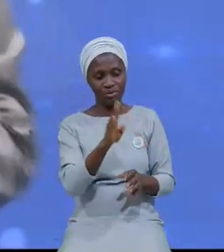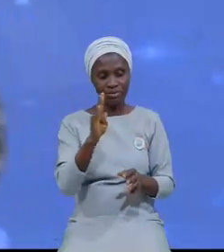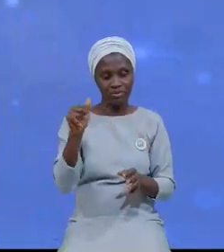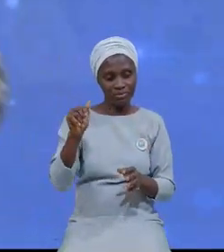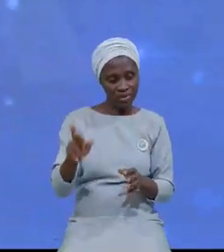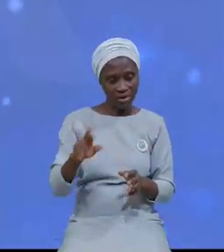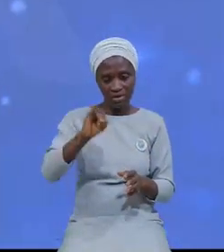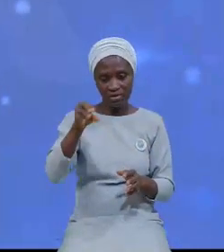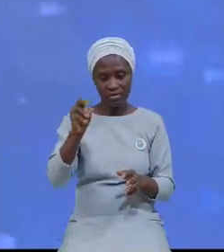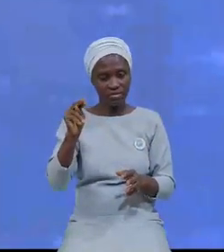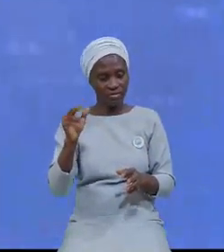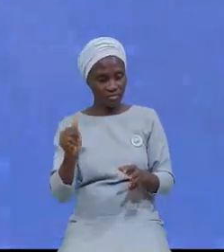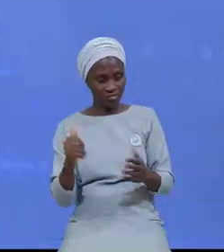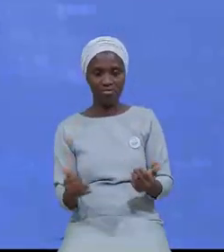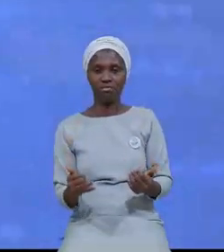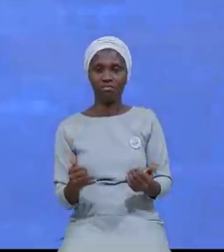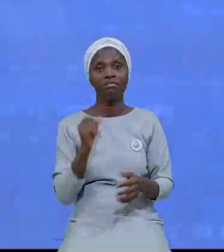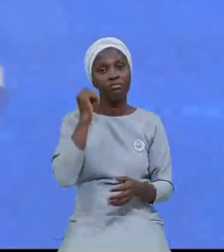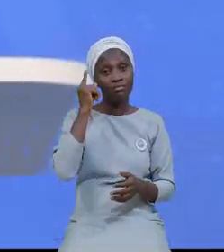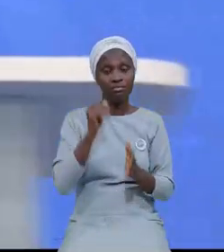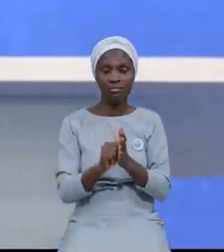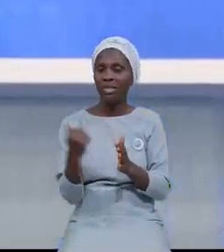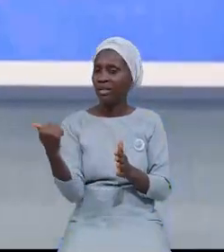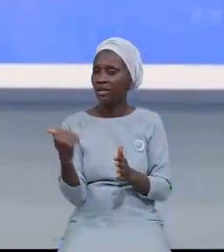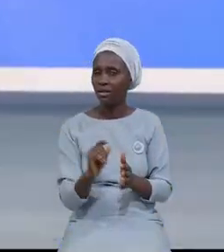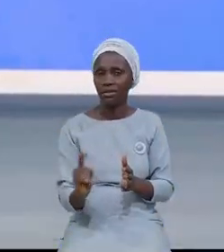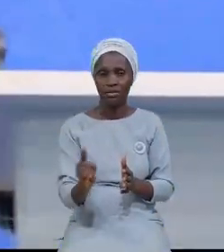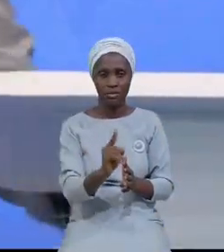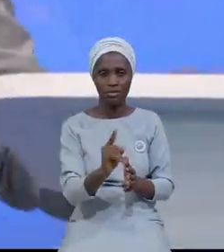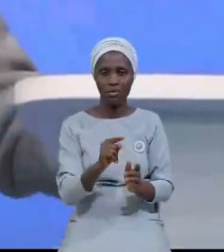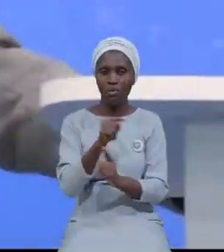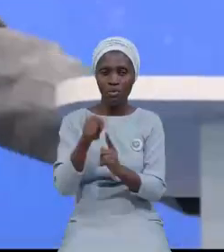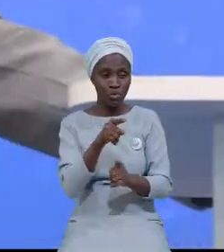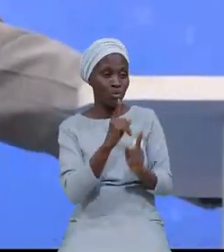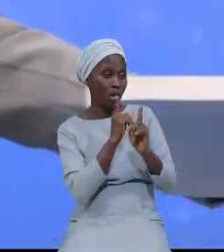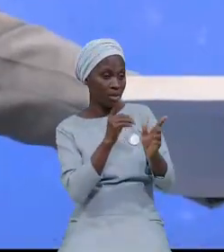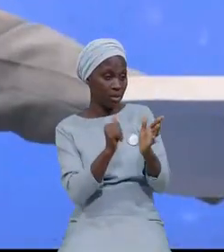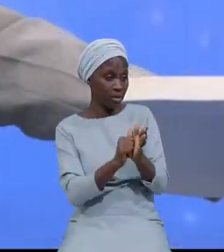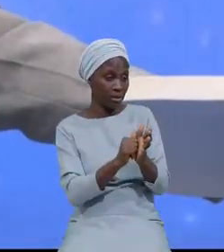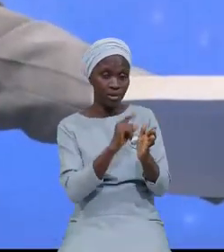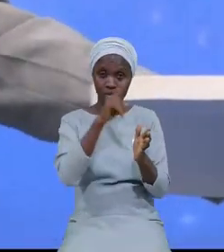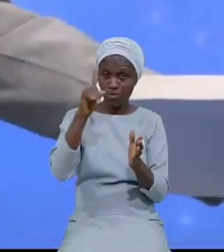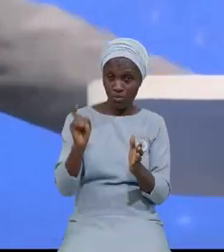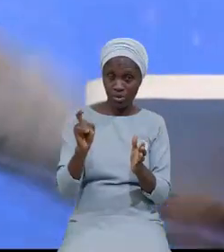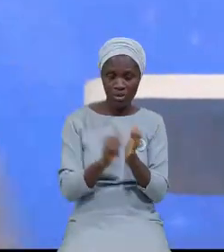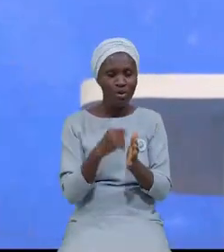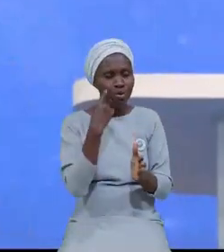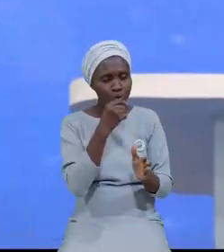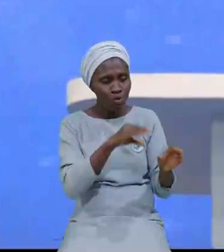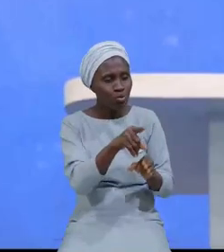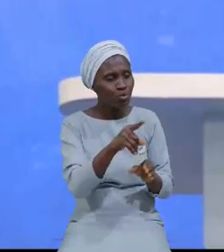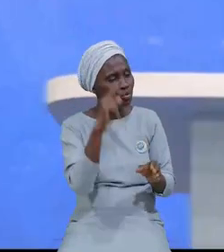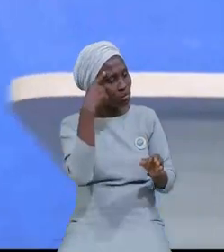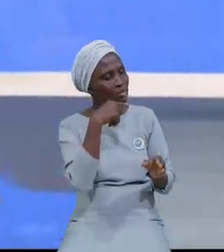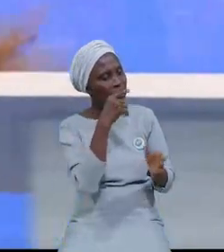fils de Jonas comprenez quand vous répondez à cette question qui dites-vous que